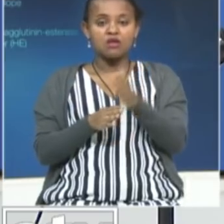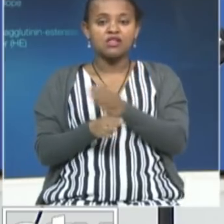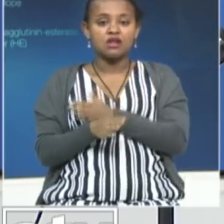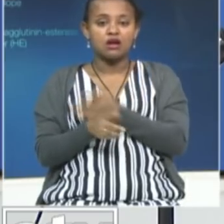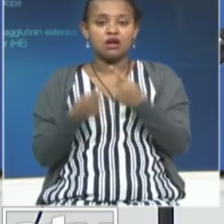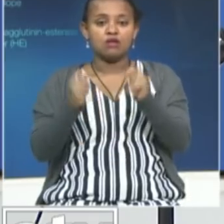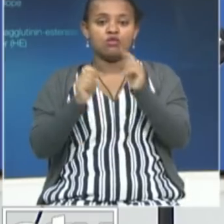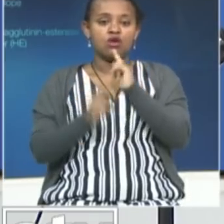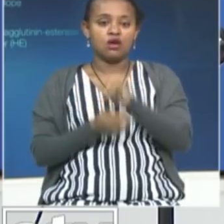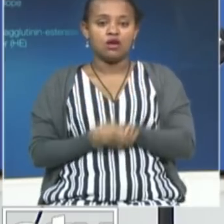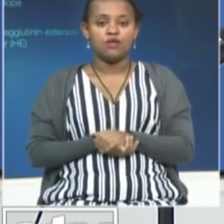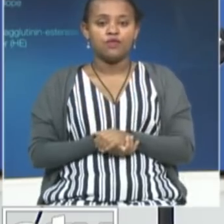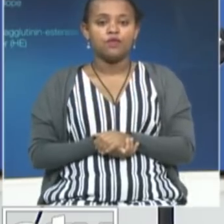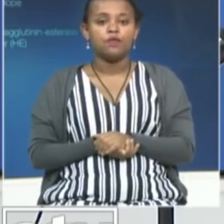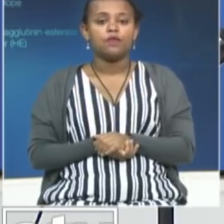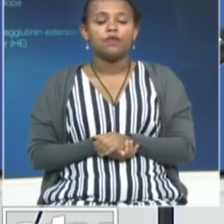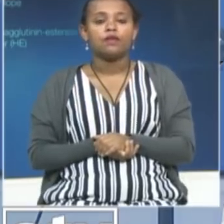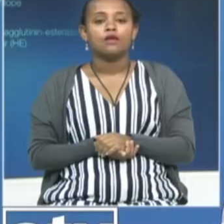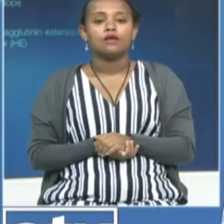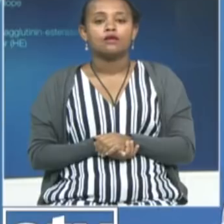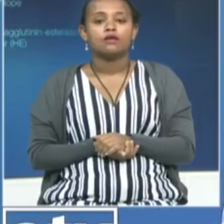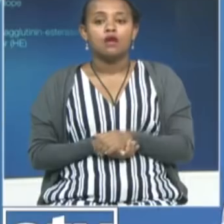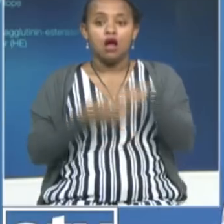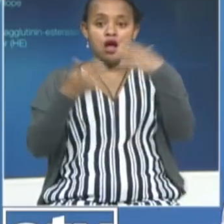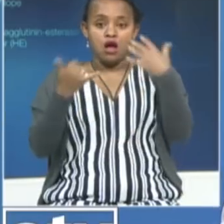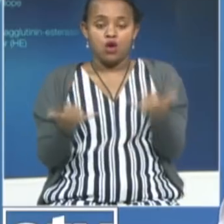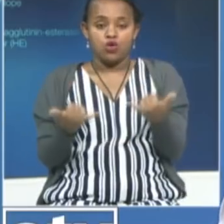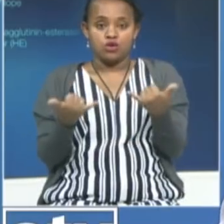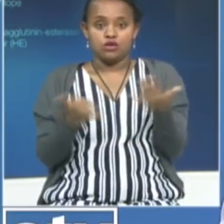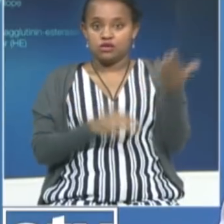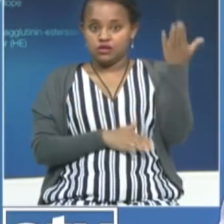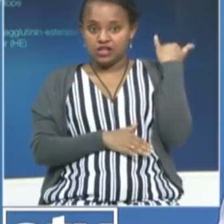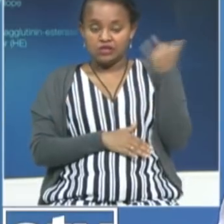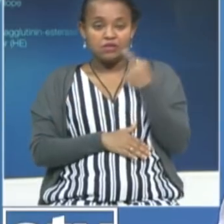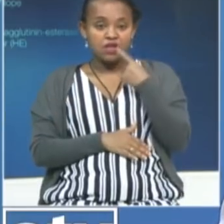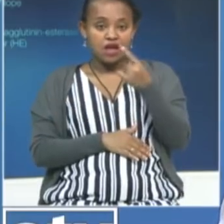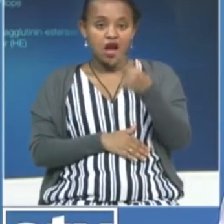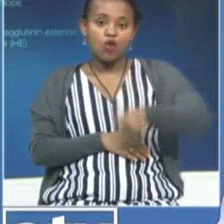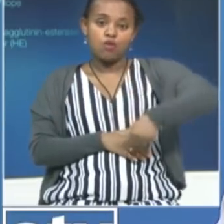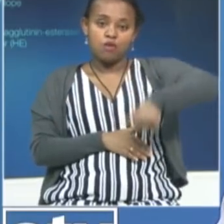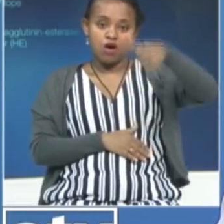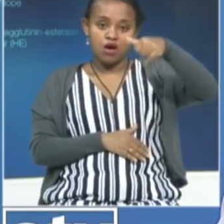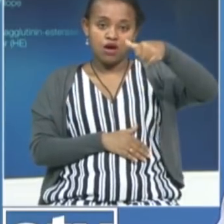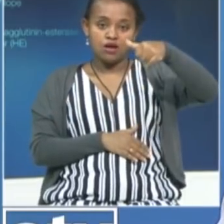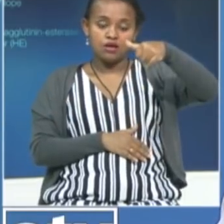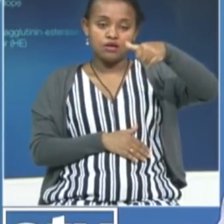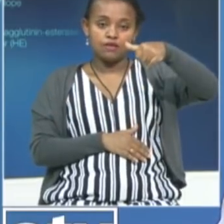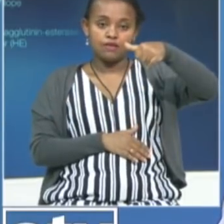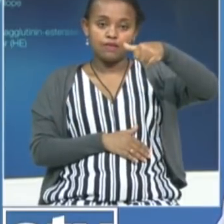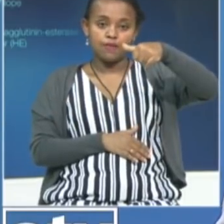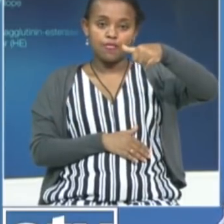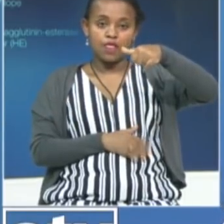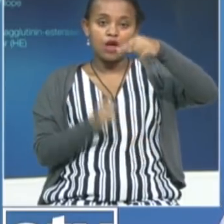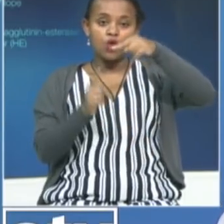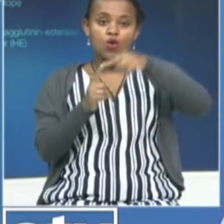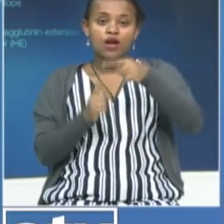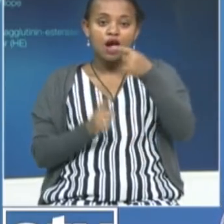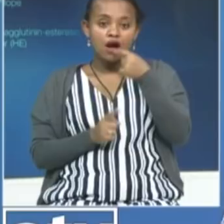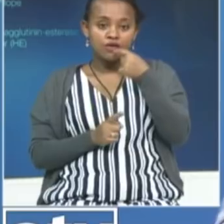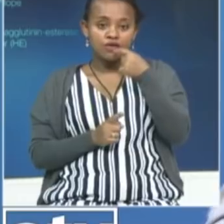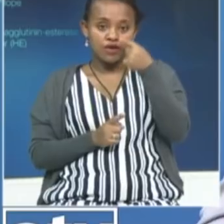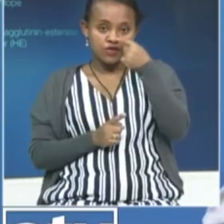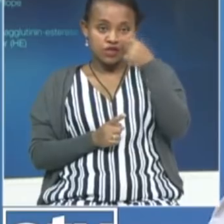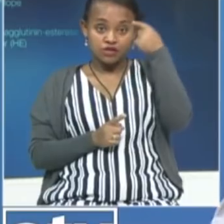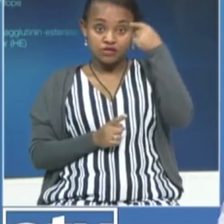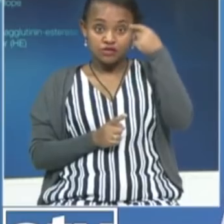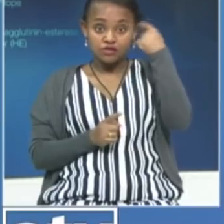ነው። ጥሩ። እንግዲህ አሁን ቅድምም እንዳልነው በዋናነት ወደ አፍ፣ ወደ አፍንጫ፣ ወደ